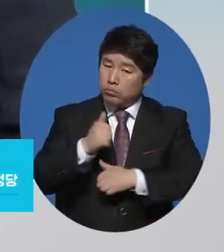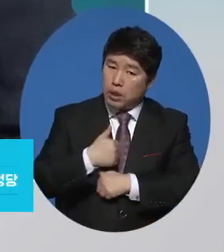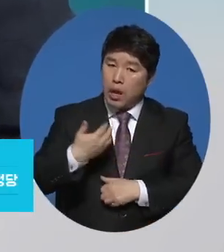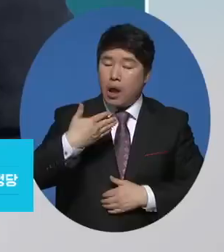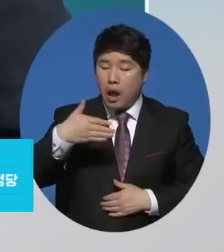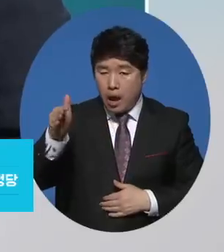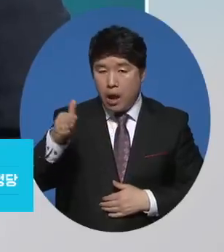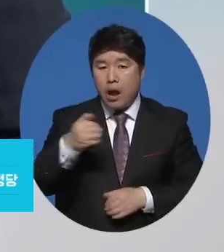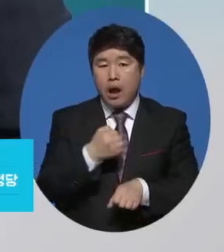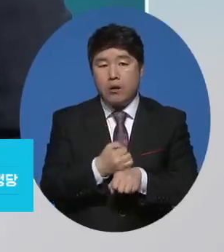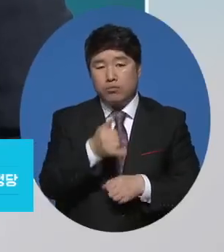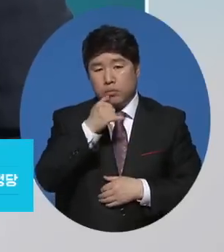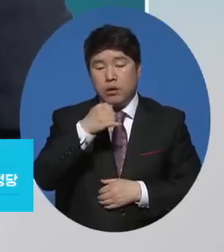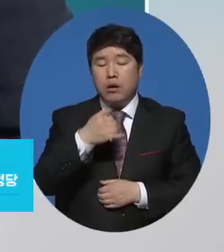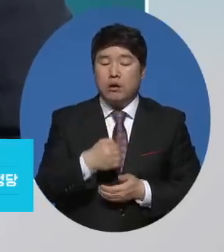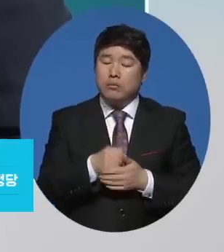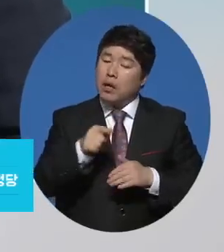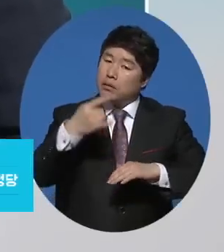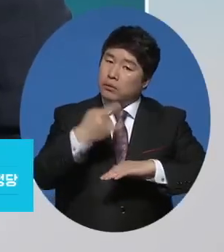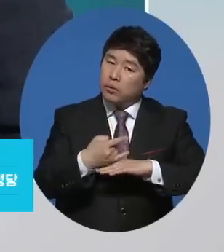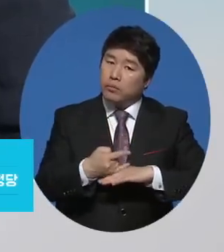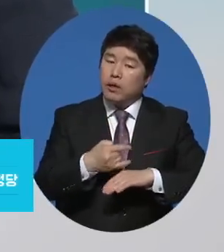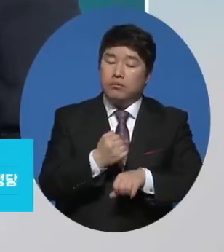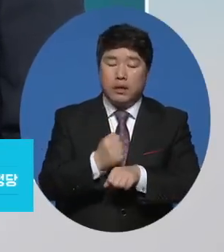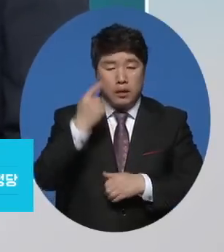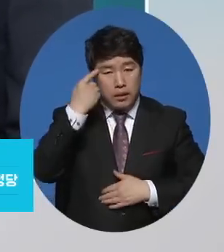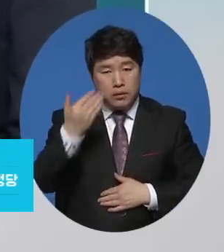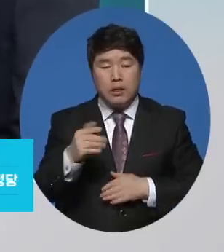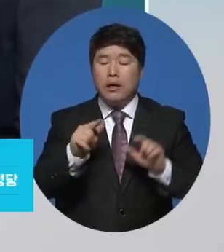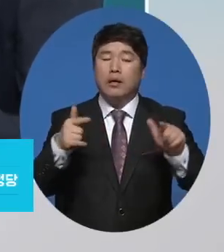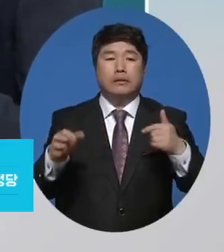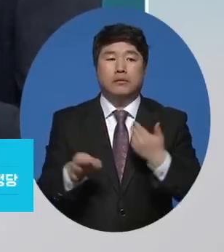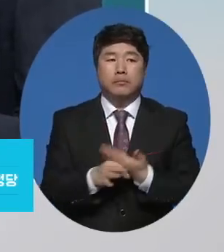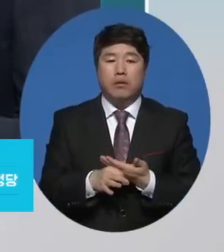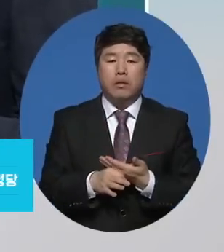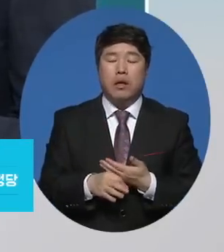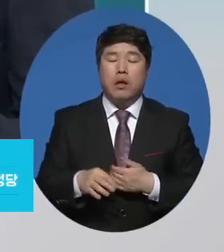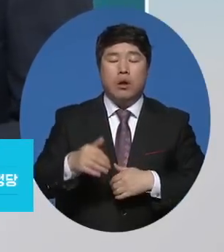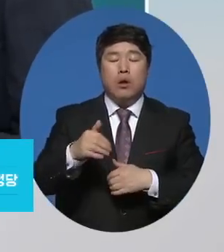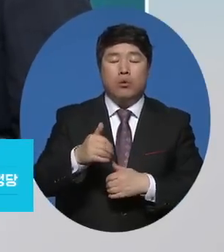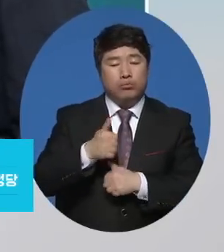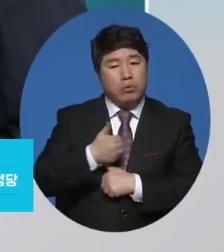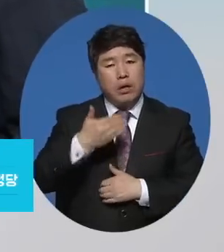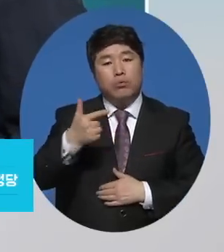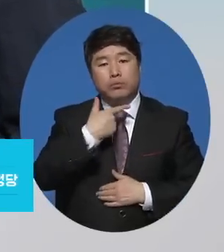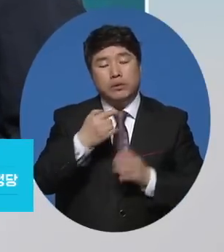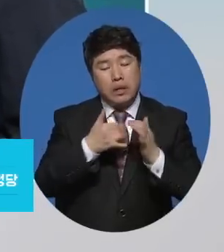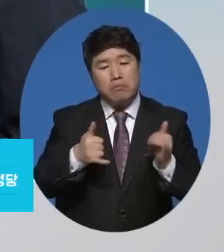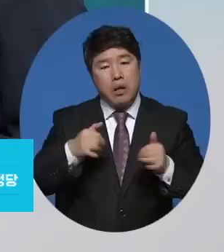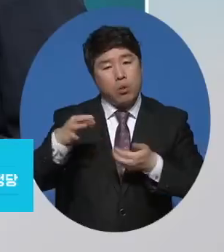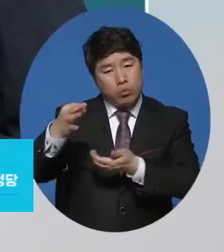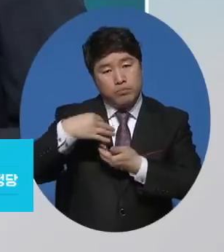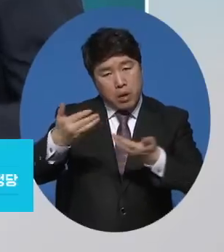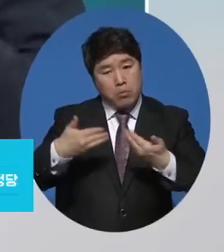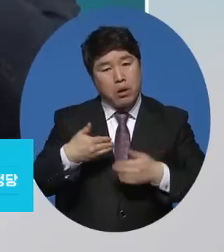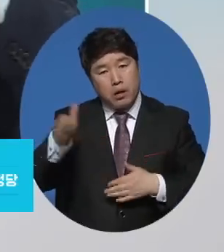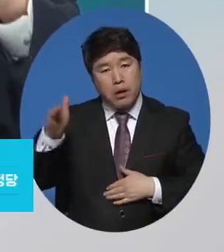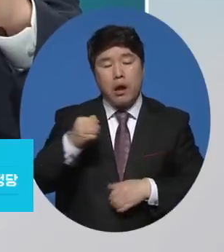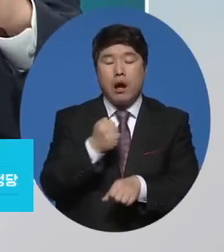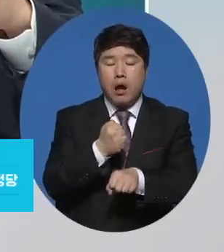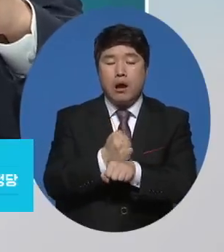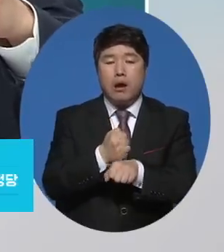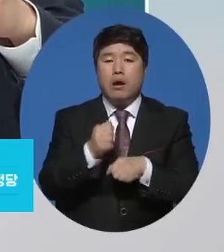그게 과연 정의롭다고 생각하시는지 그다음에 모병제를 하면 그러면 우리가 지금